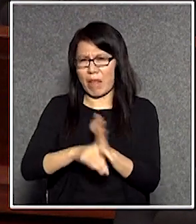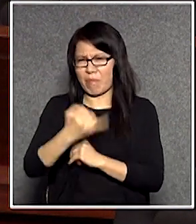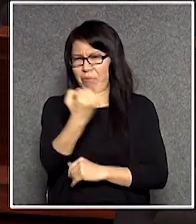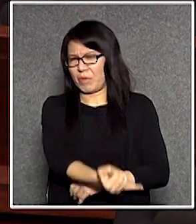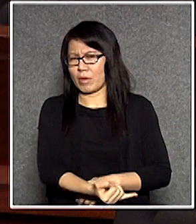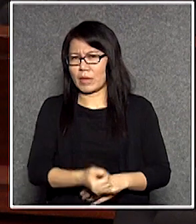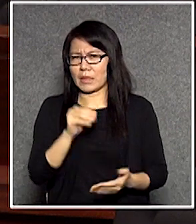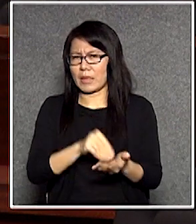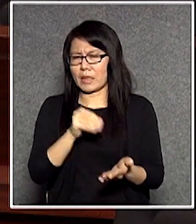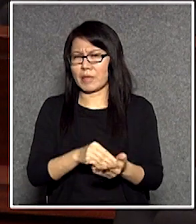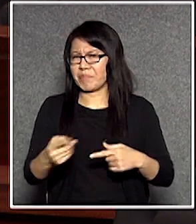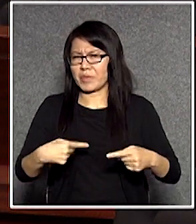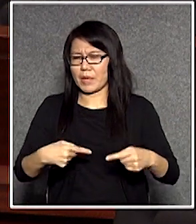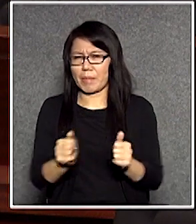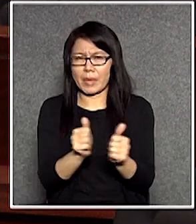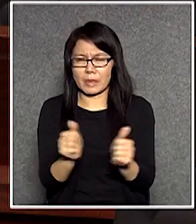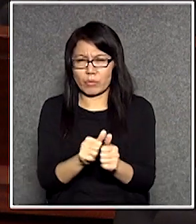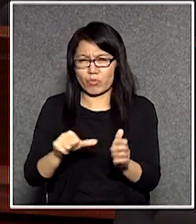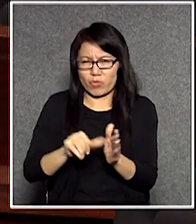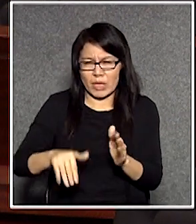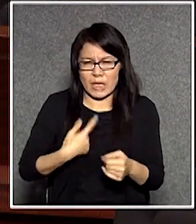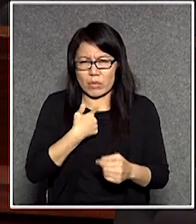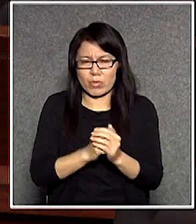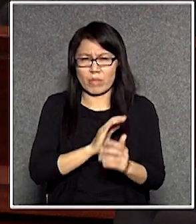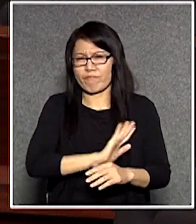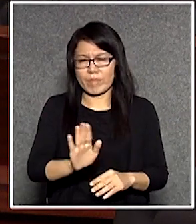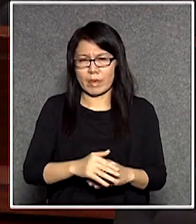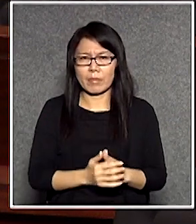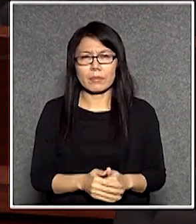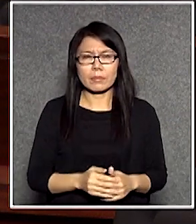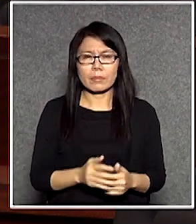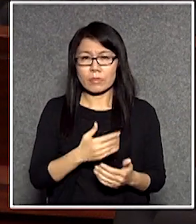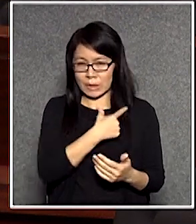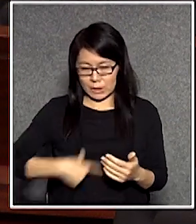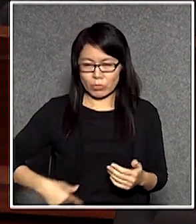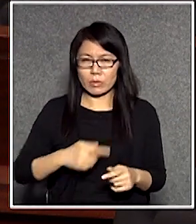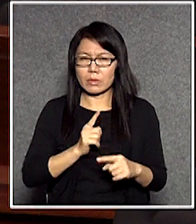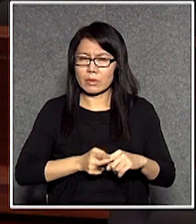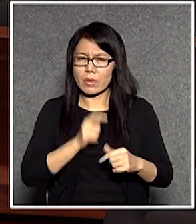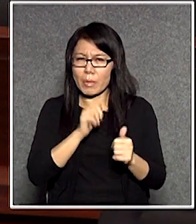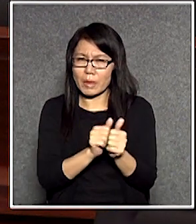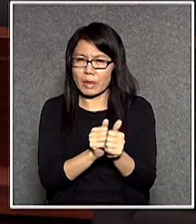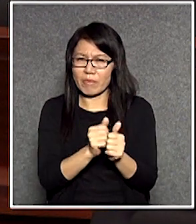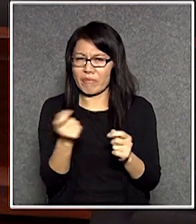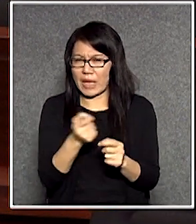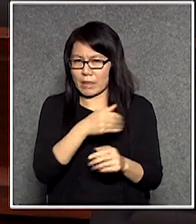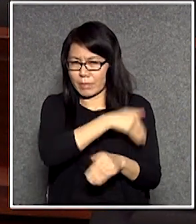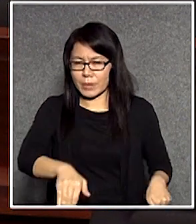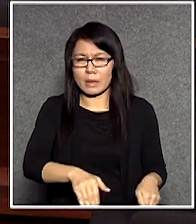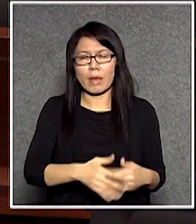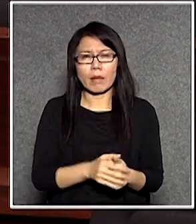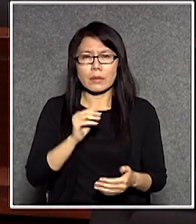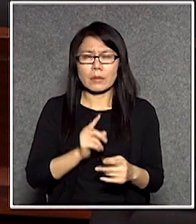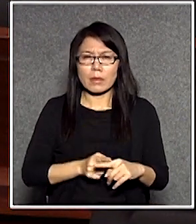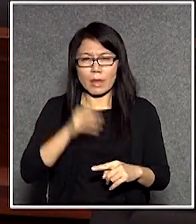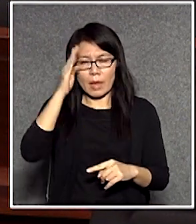不符合我作為朋友的最低要求。各位議員，如果你有這樣的朋友，快點跟他割席。當然我希望